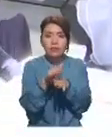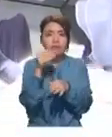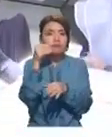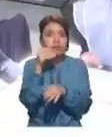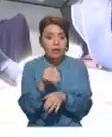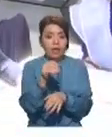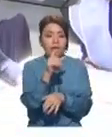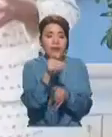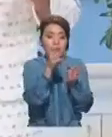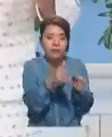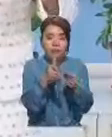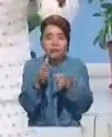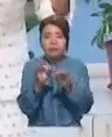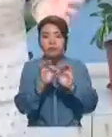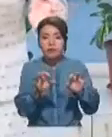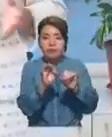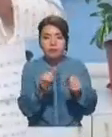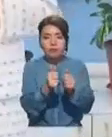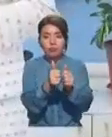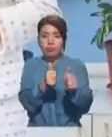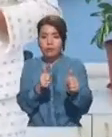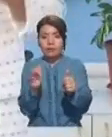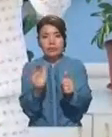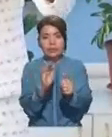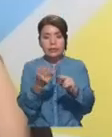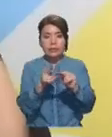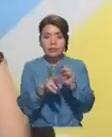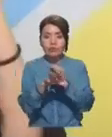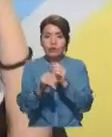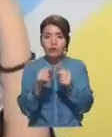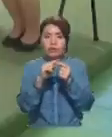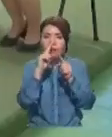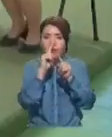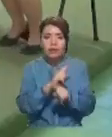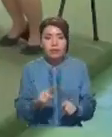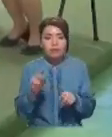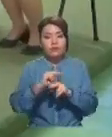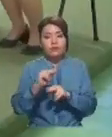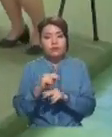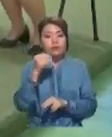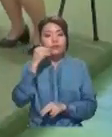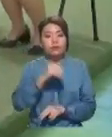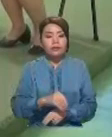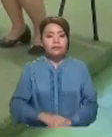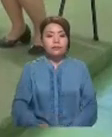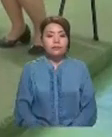жіті түсіндіреді, тақырыптан қалып қоймауын қадағалайды. Сабақты ерекше әдіспен өткізеді.